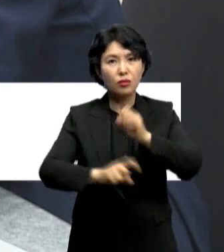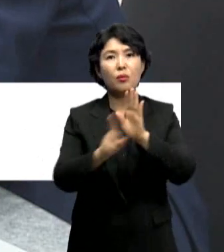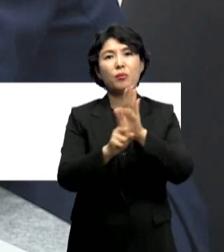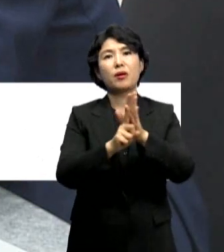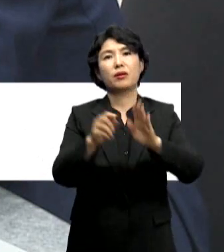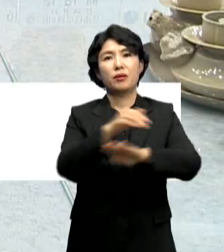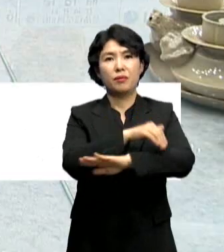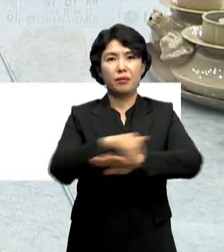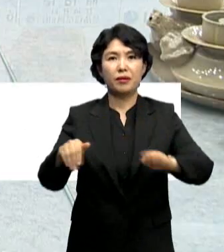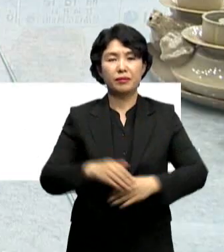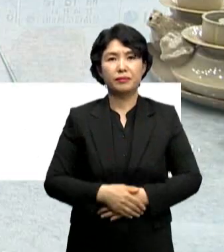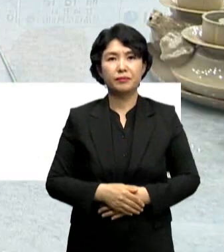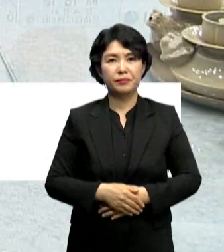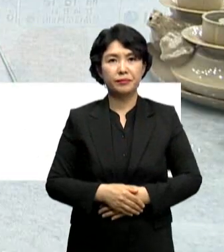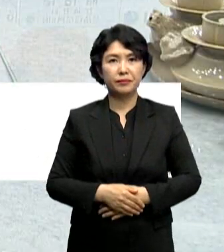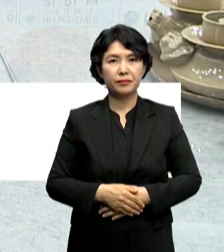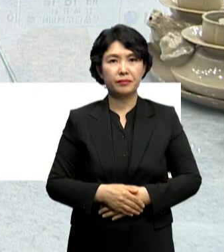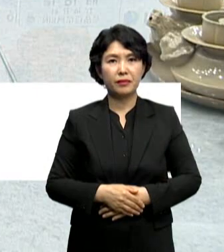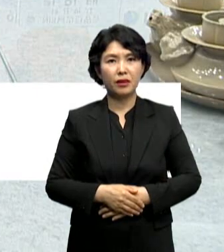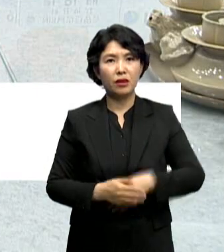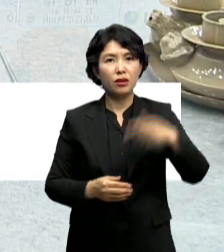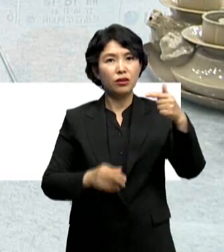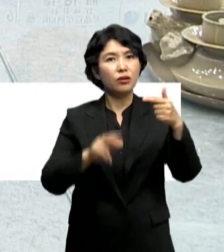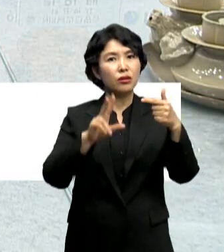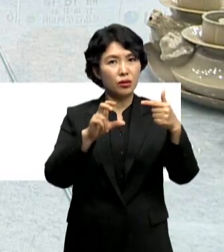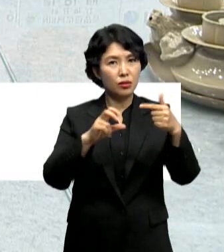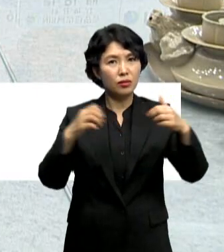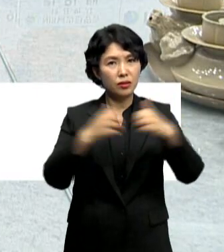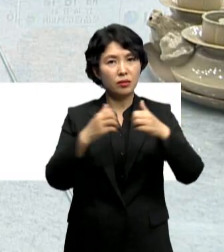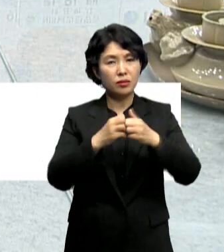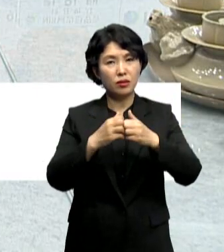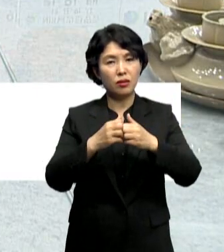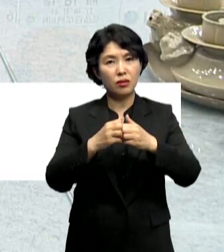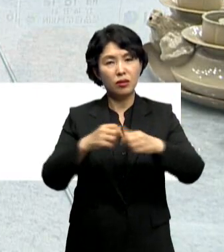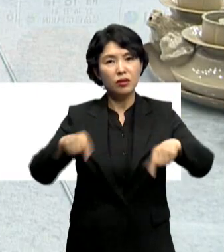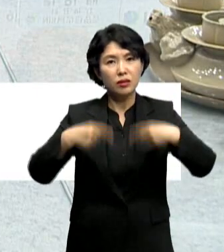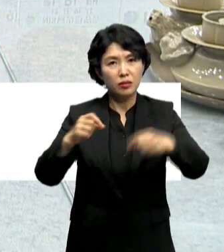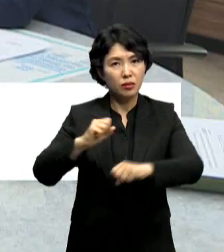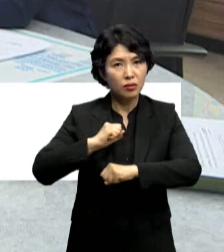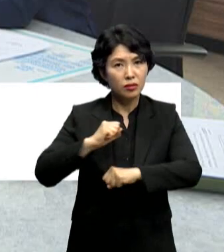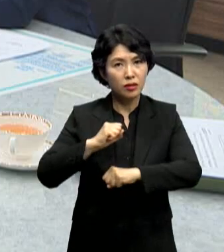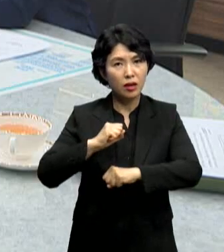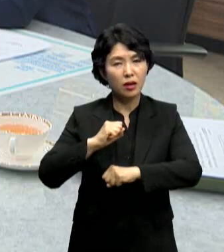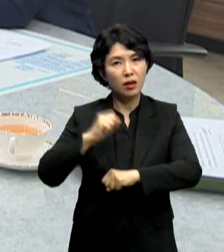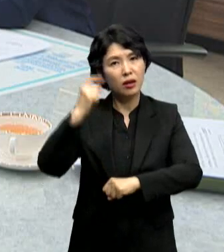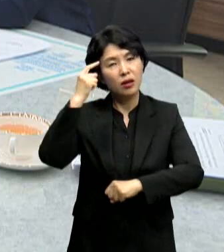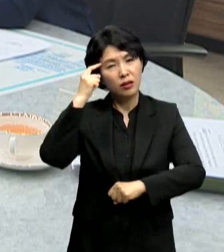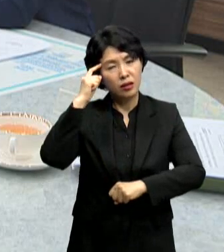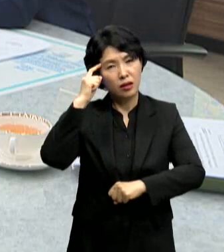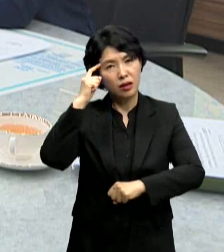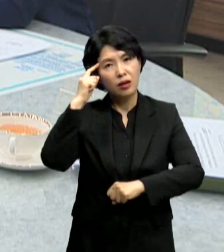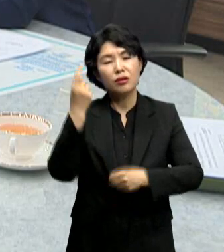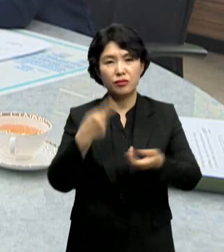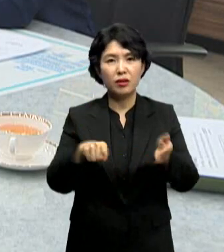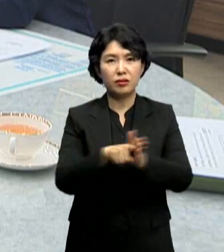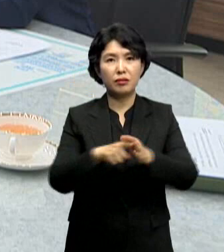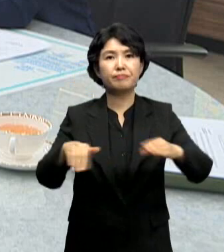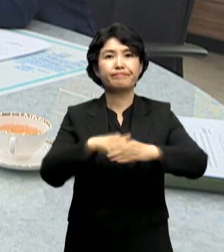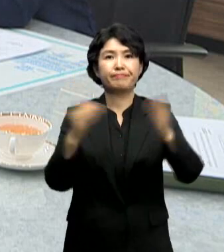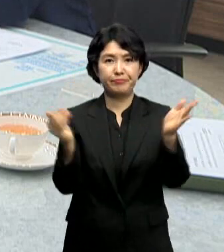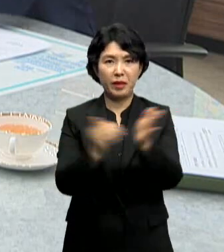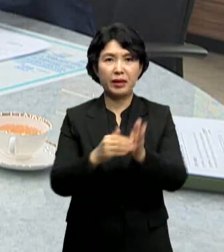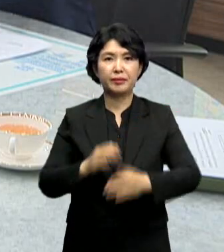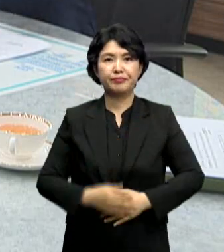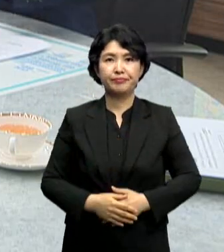예정입니다. 남인천 방송은 6.25 참전 용사들의 고귀한 희생을 기리고자 이번 협약을 체결했다고 밝혔습니다.